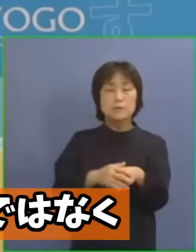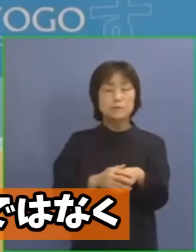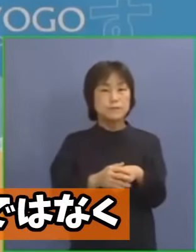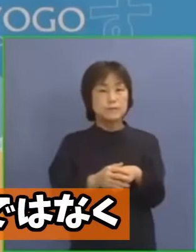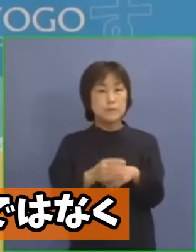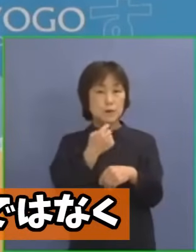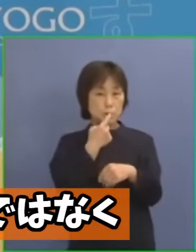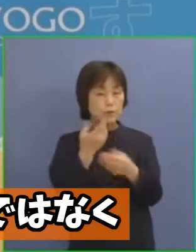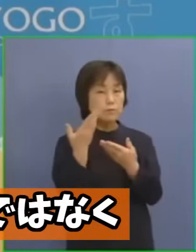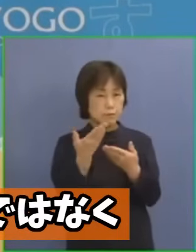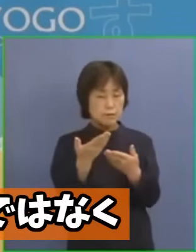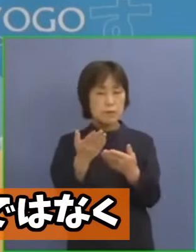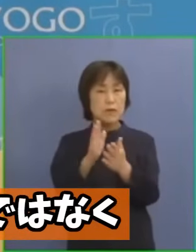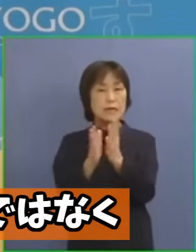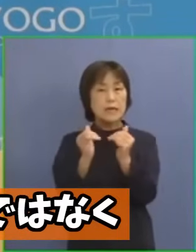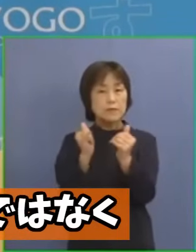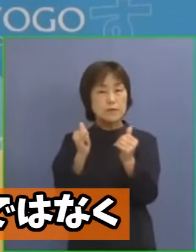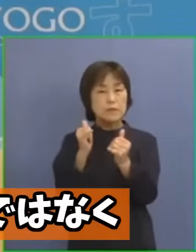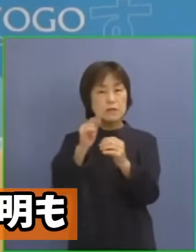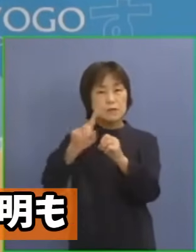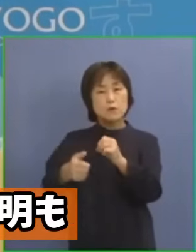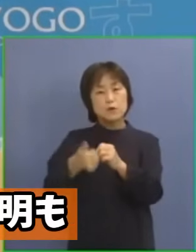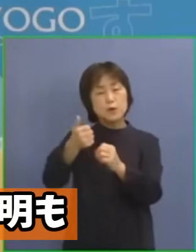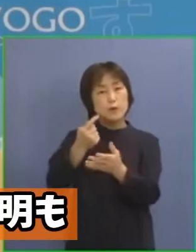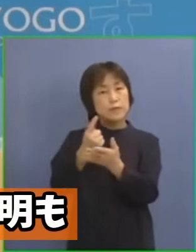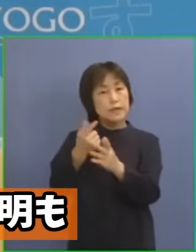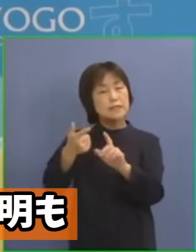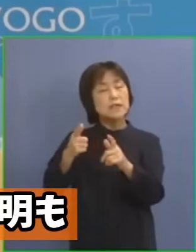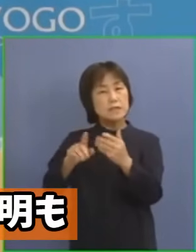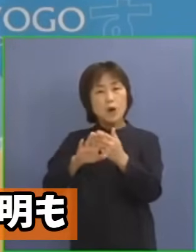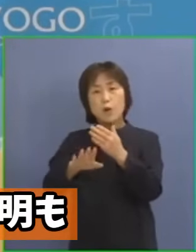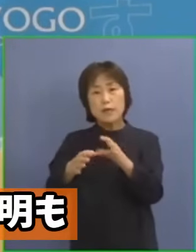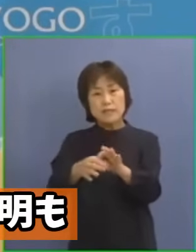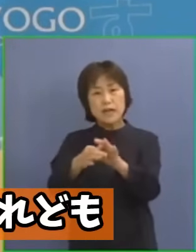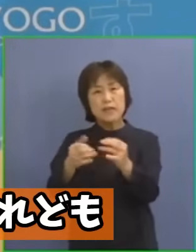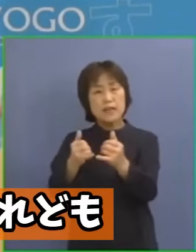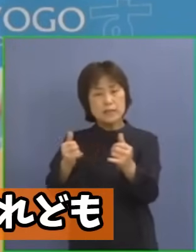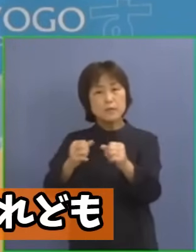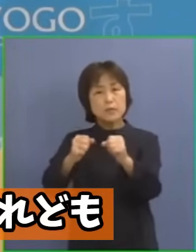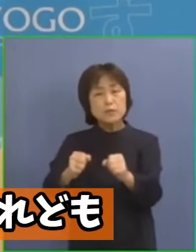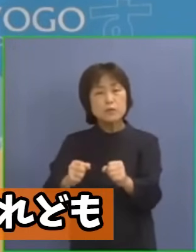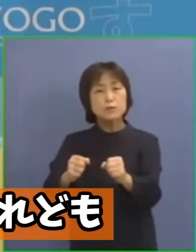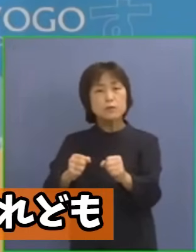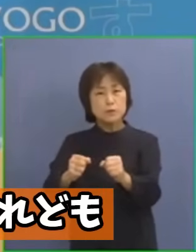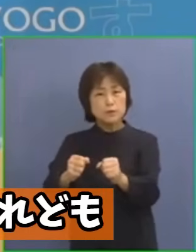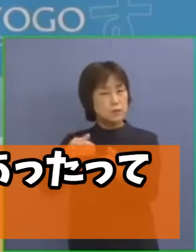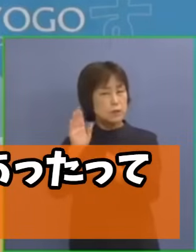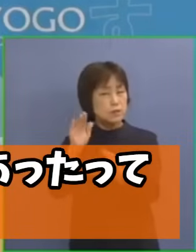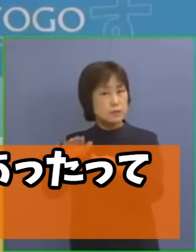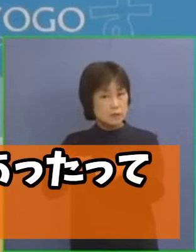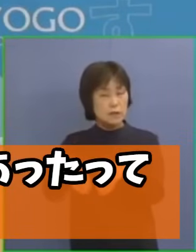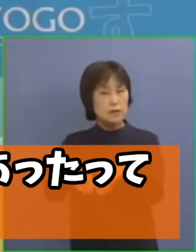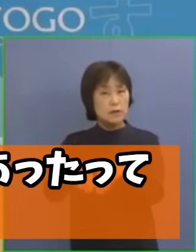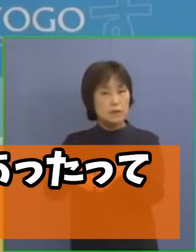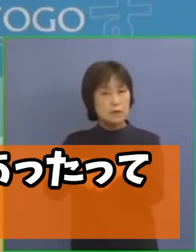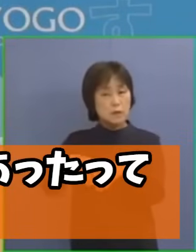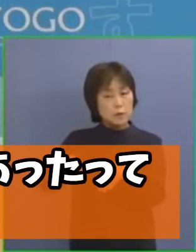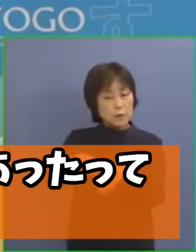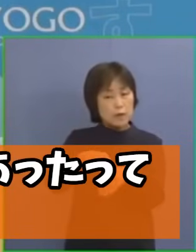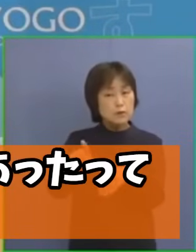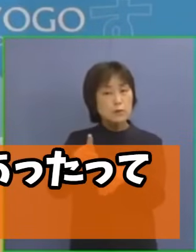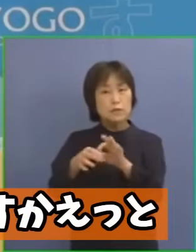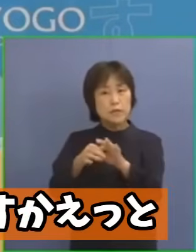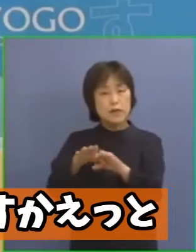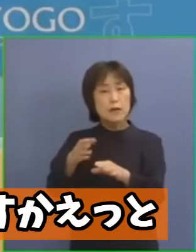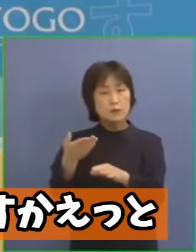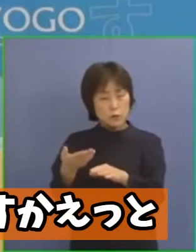もう一個だけ、この県民局長のみではなく他に関連する人がいるという説明も先ほどのレクであったんですけれども、うん、この方についてはどういう関与があったっ